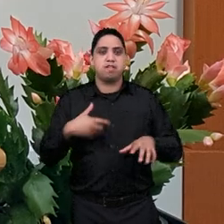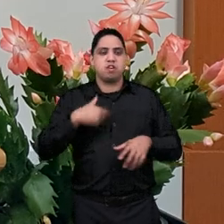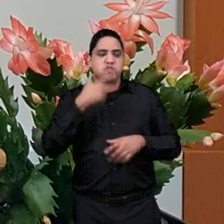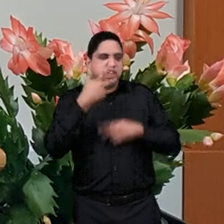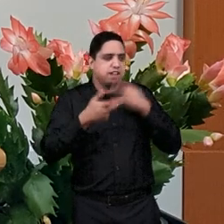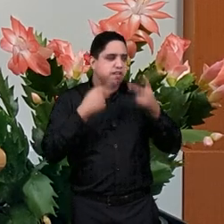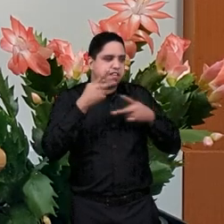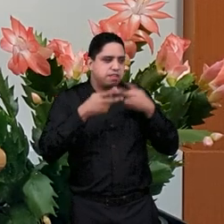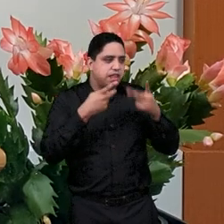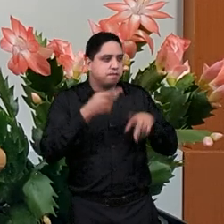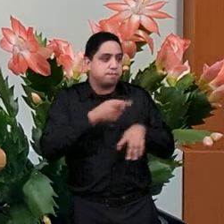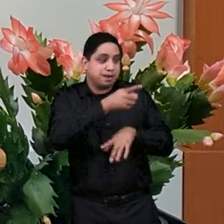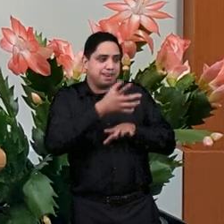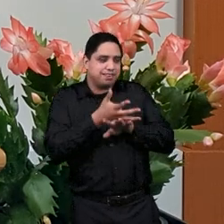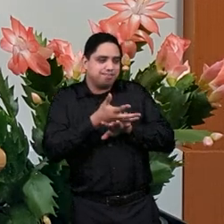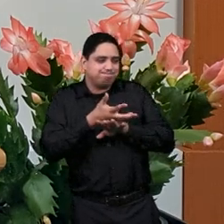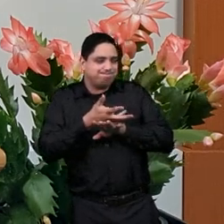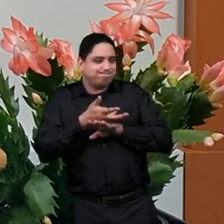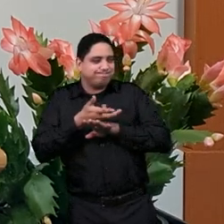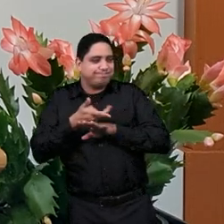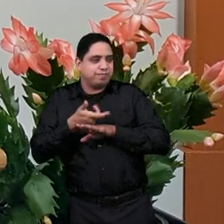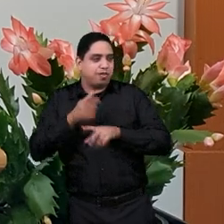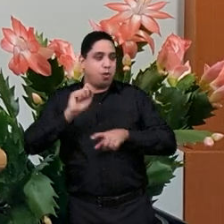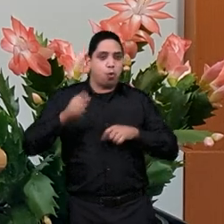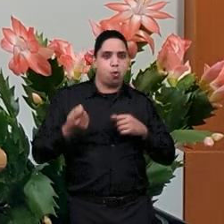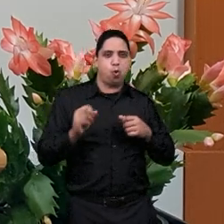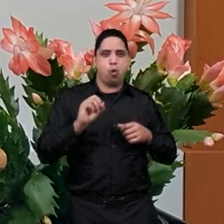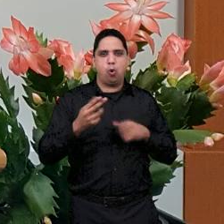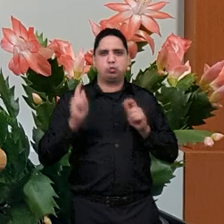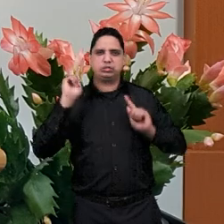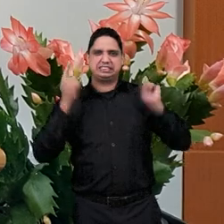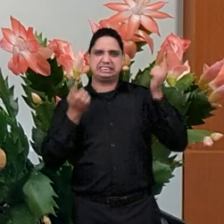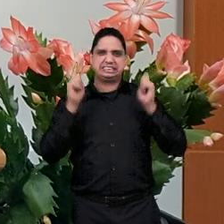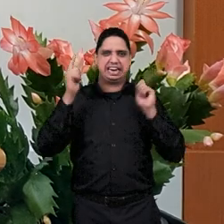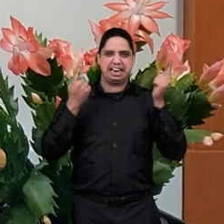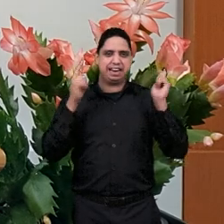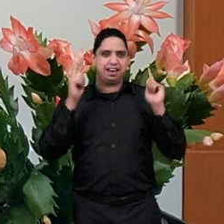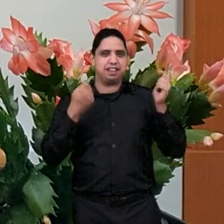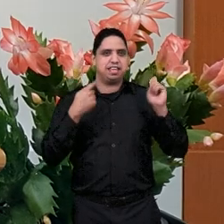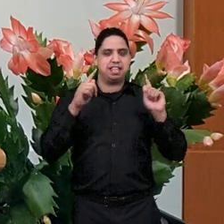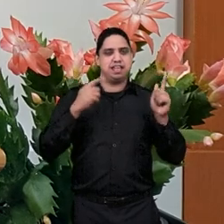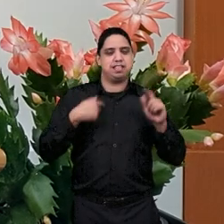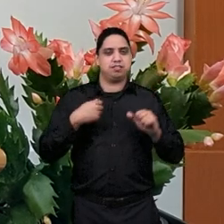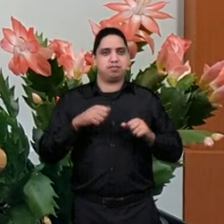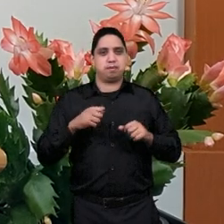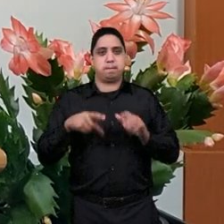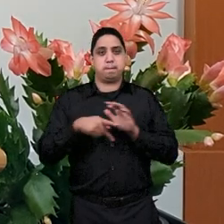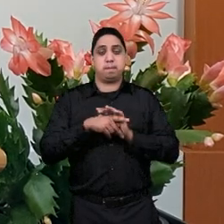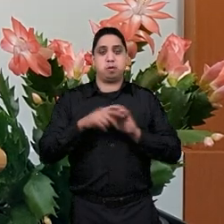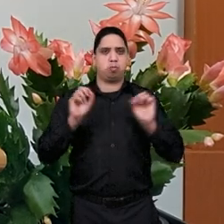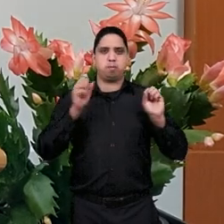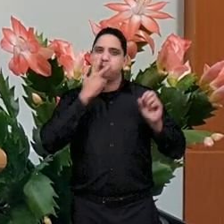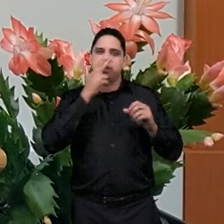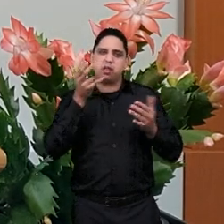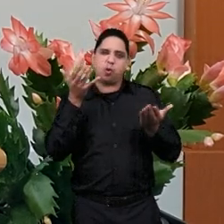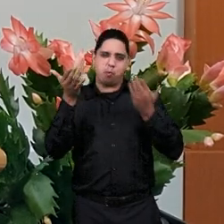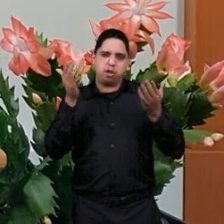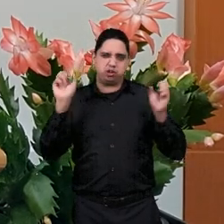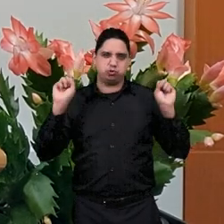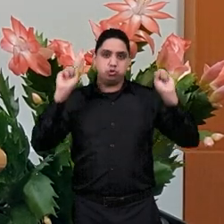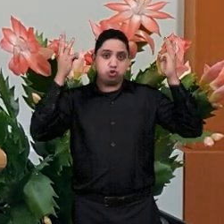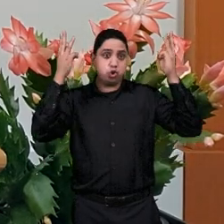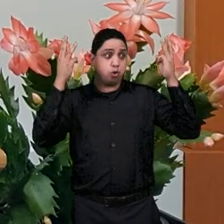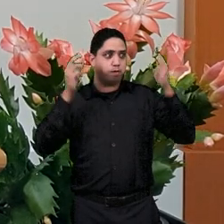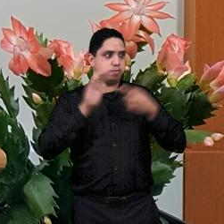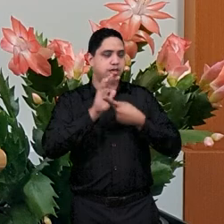gestes artistiques pour dire ce que le Saint-Esprit n'est pas en train de dire encore. Il veut montrer